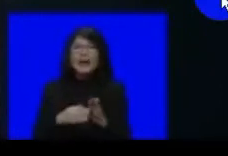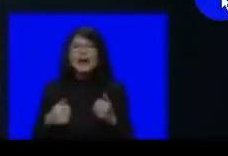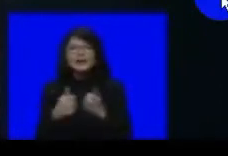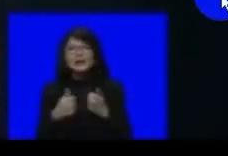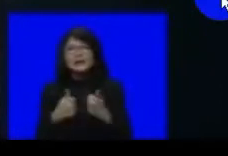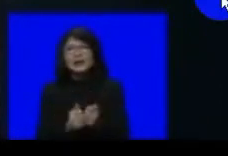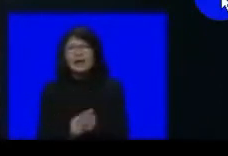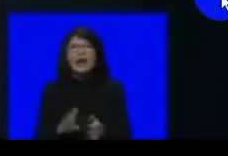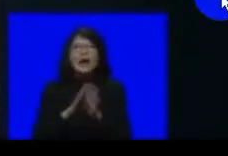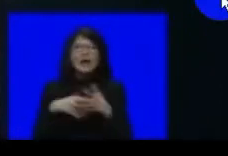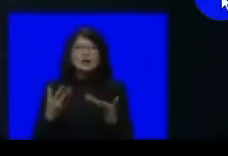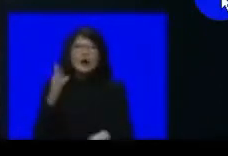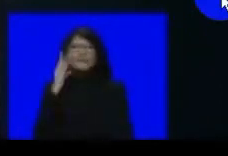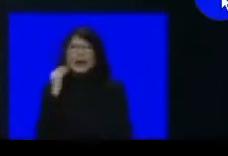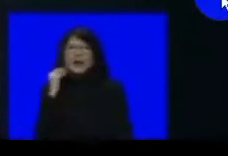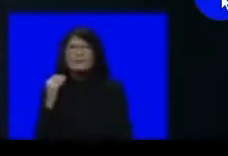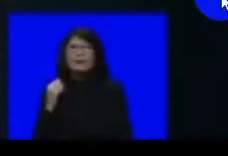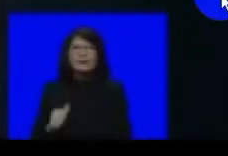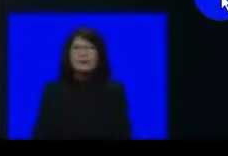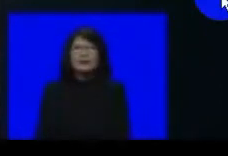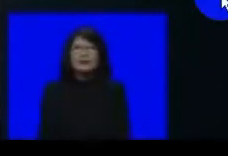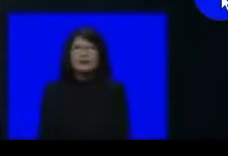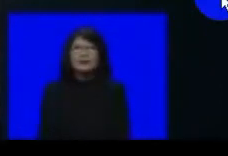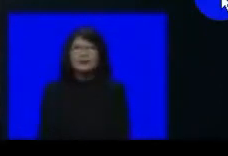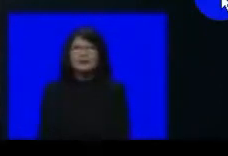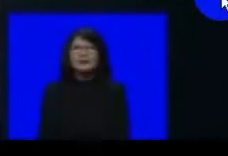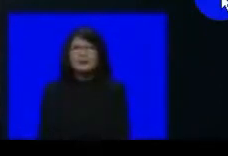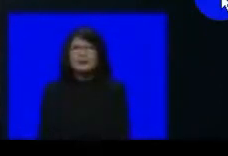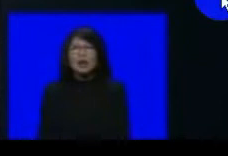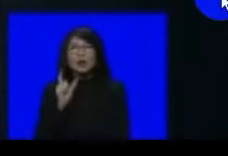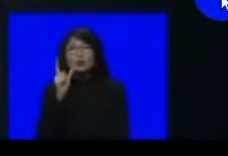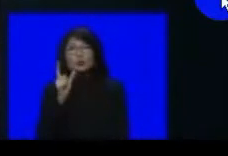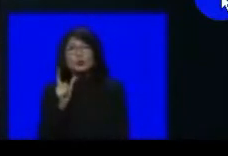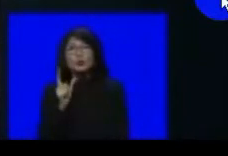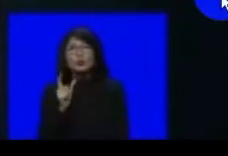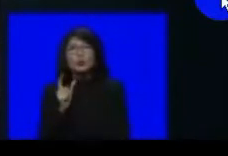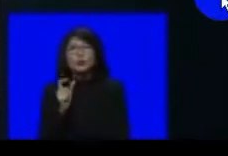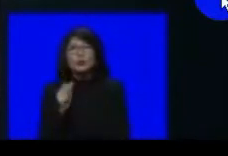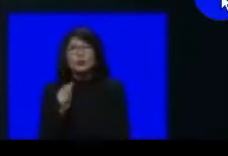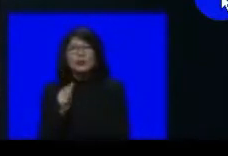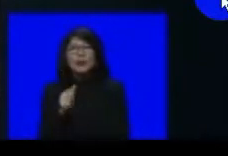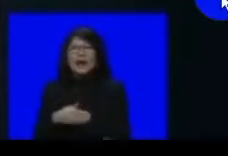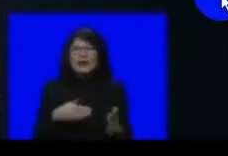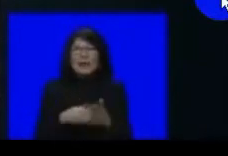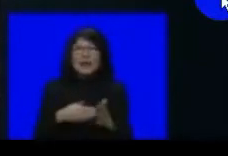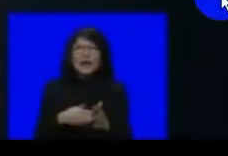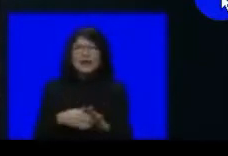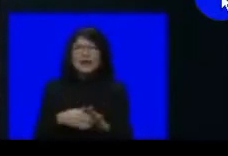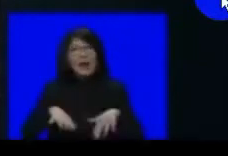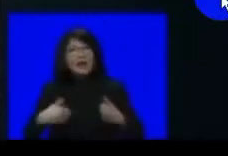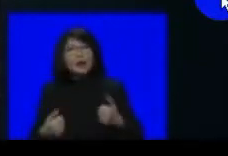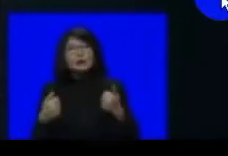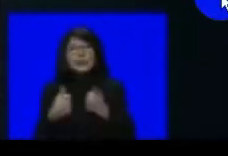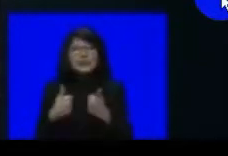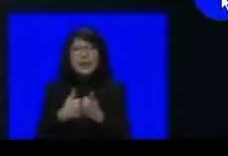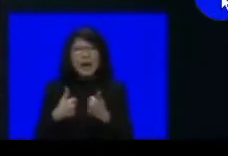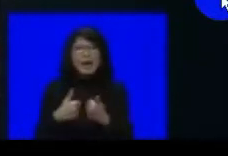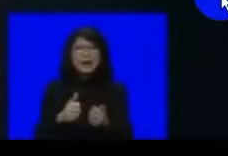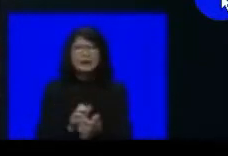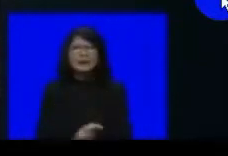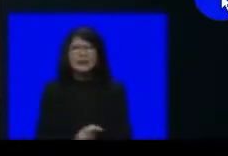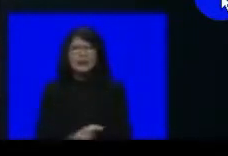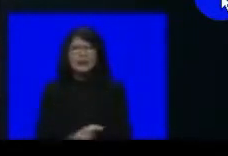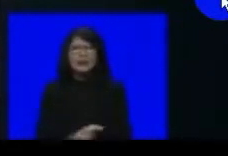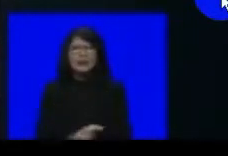baik atau pengalaman yang sudah kami lakukan. Untuk tantangan, kawan-kawan semua,